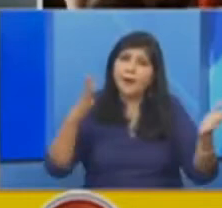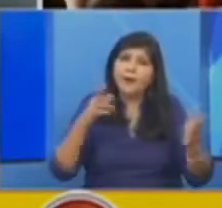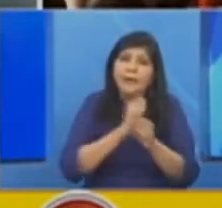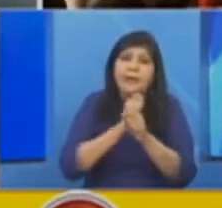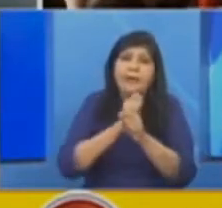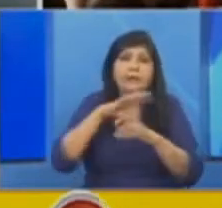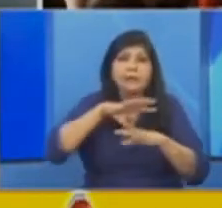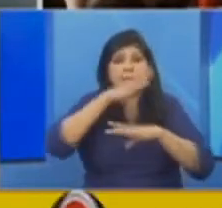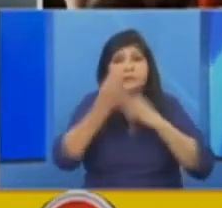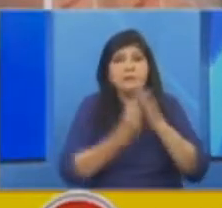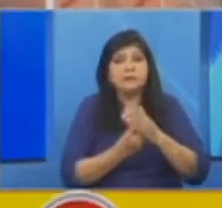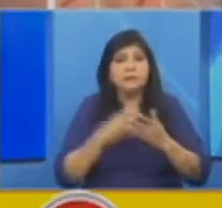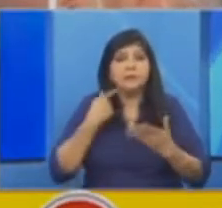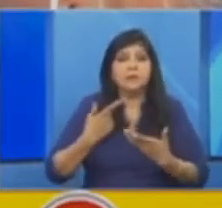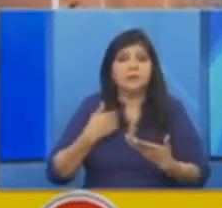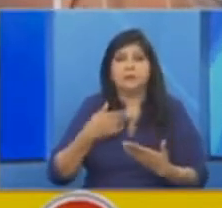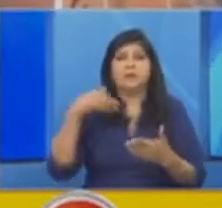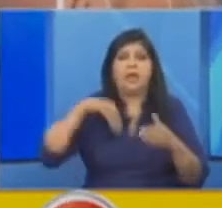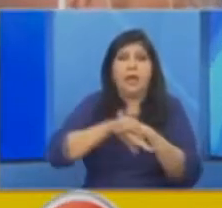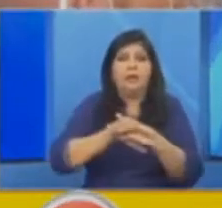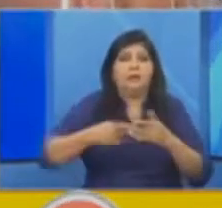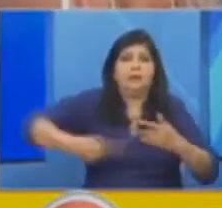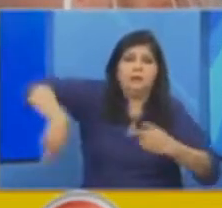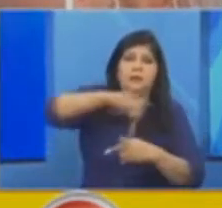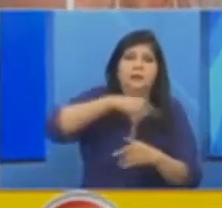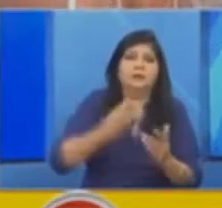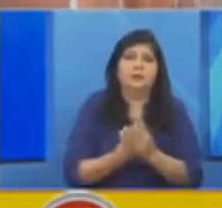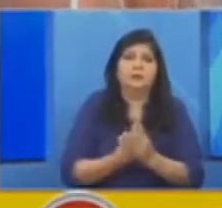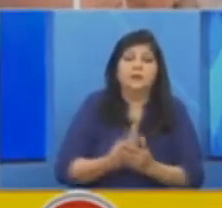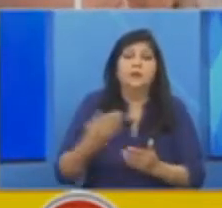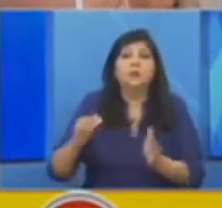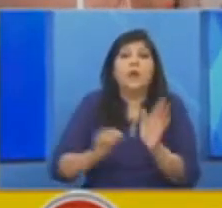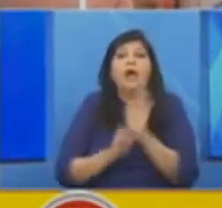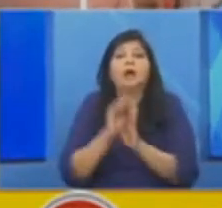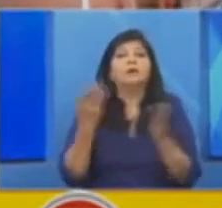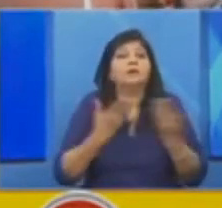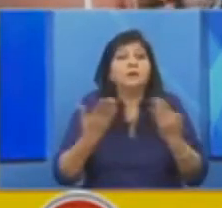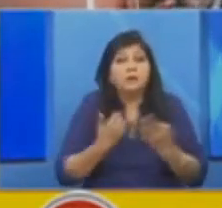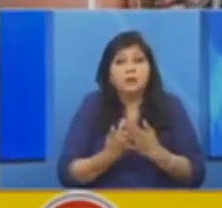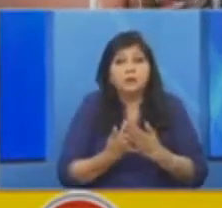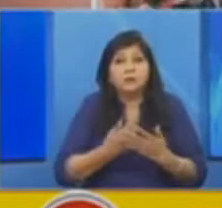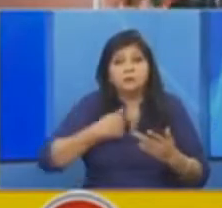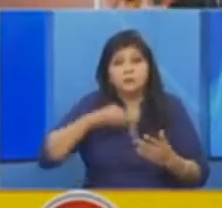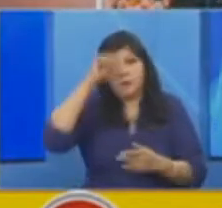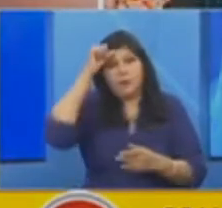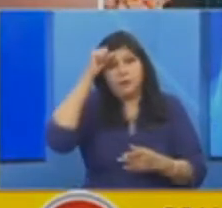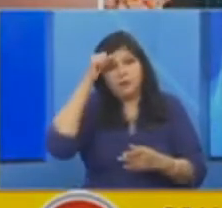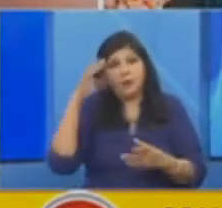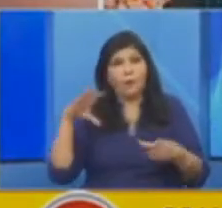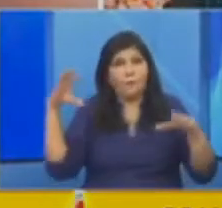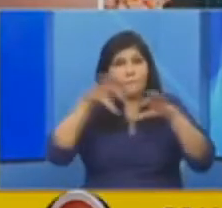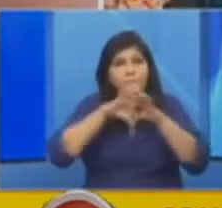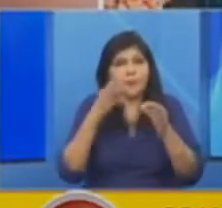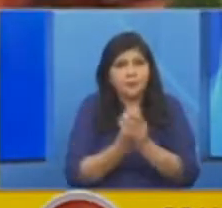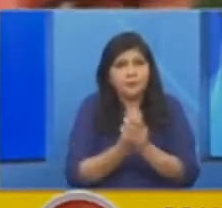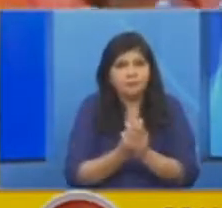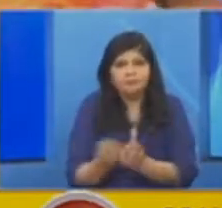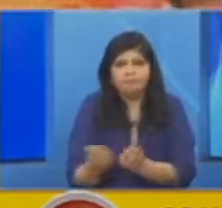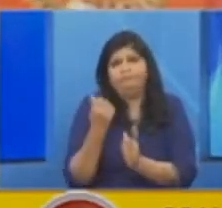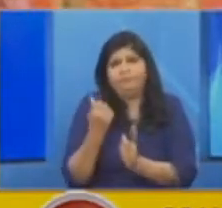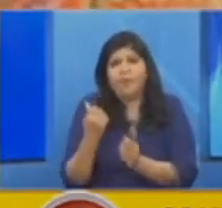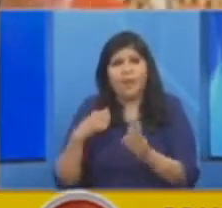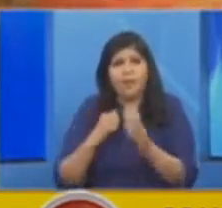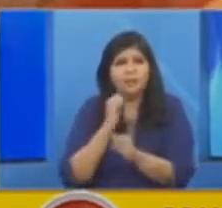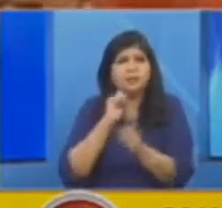उद्यमी भी इसके दायरे में आते हैं इसे आगे बढ़ाने के लिए देश को मिलकर महनत करनी